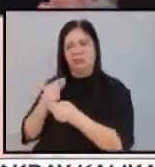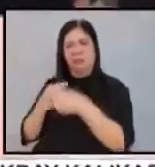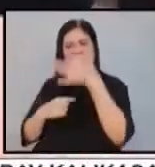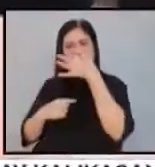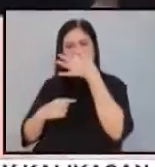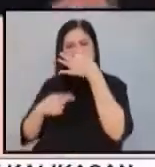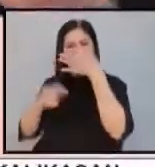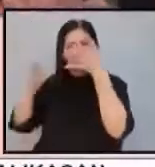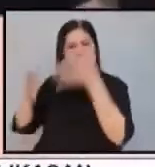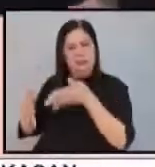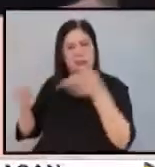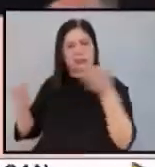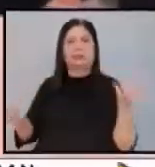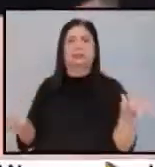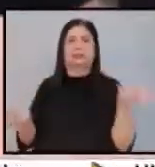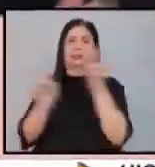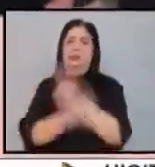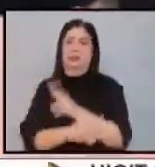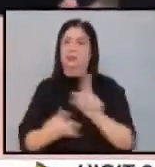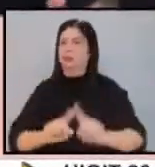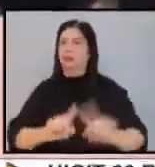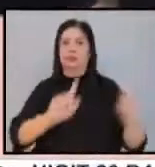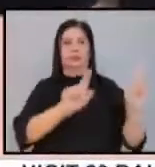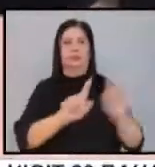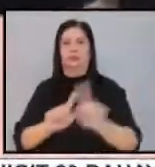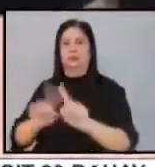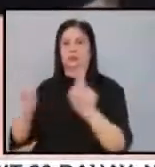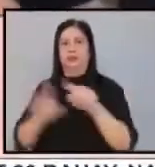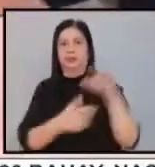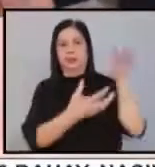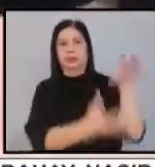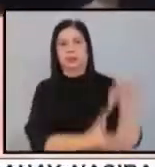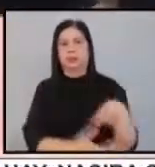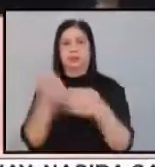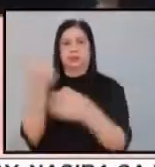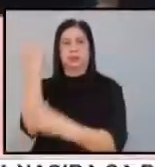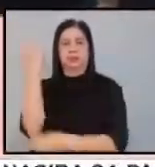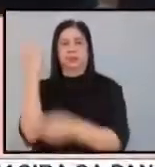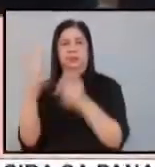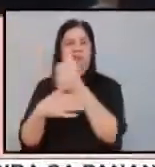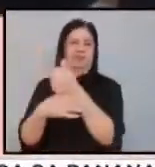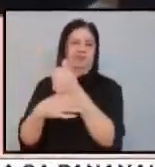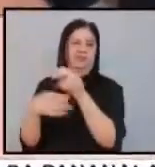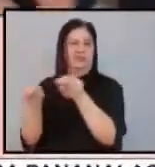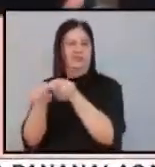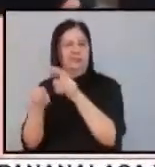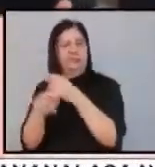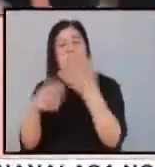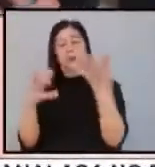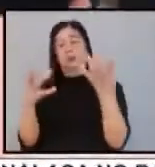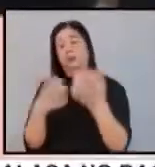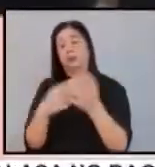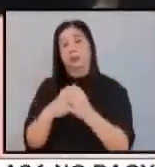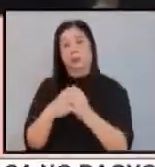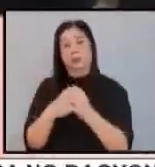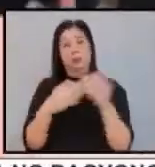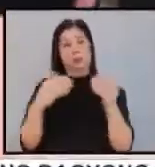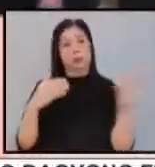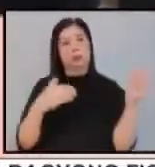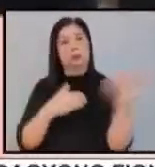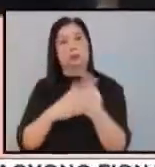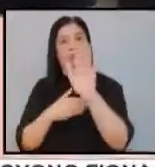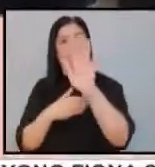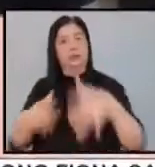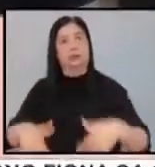So yun yung fundamental difference between the two of them. So if you really wanted to be ahead in life, whether in